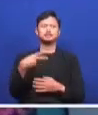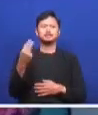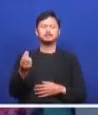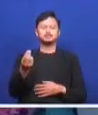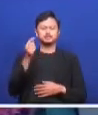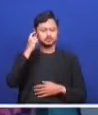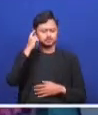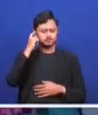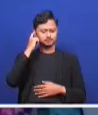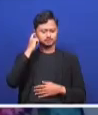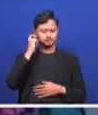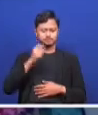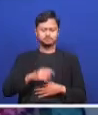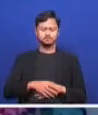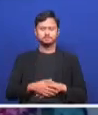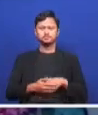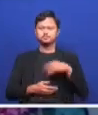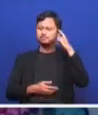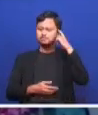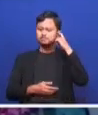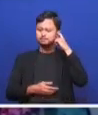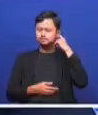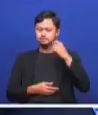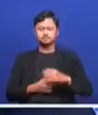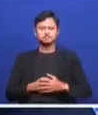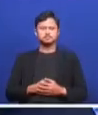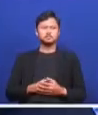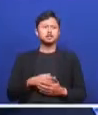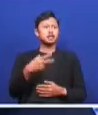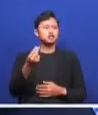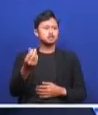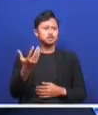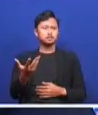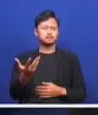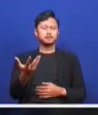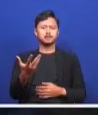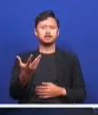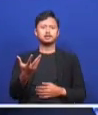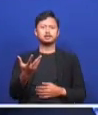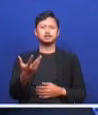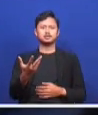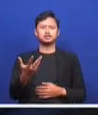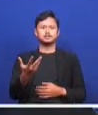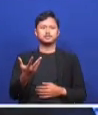juga ini bisa dibuktikan ya. Dan selanjutnya adalah bagaimana?